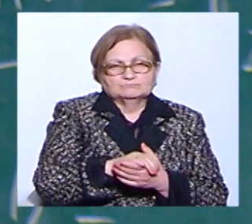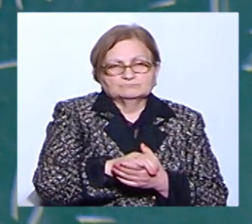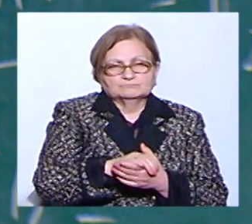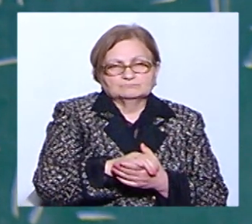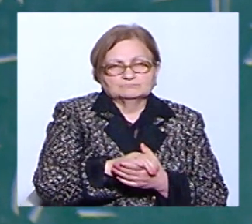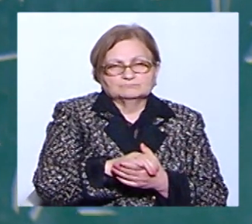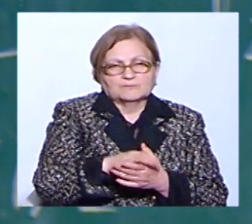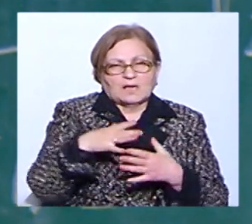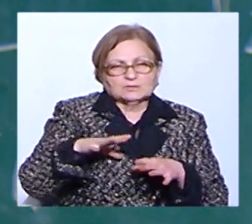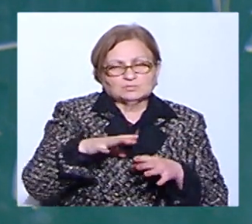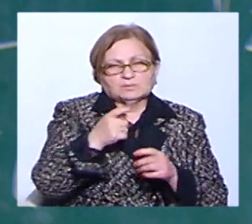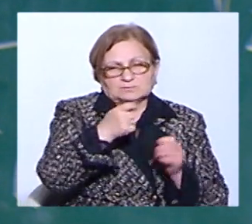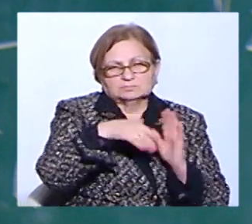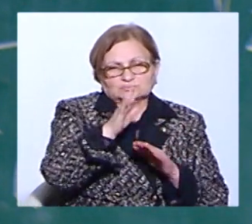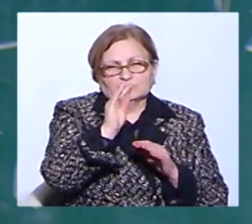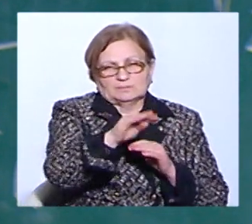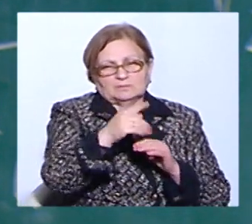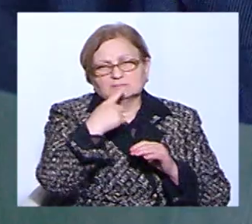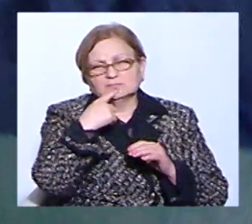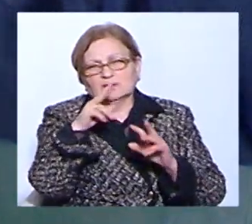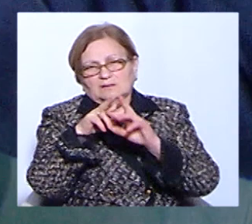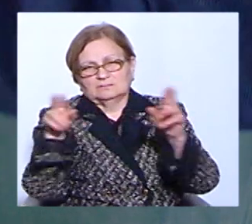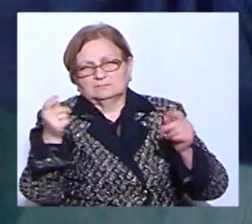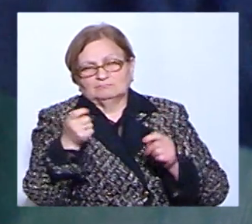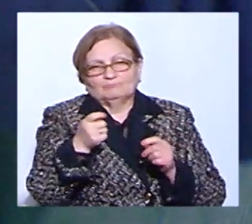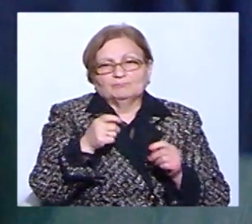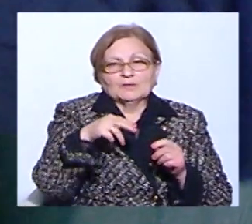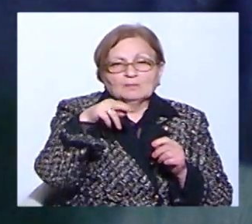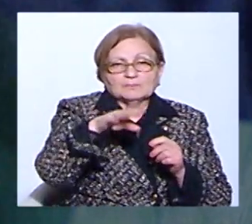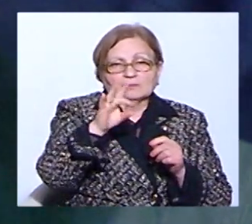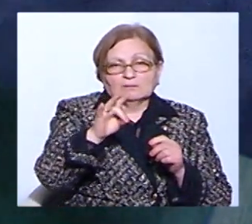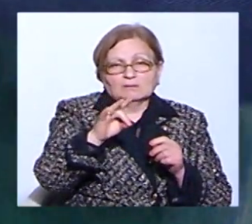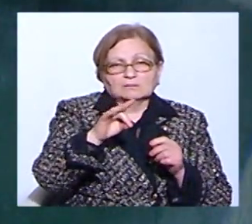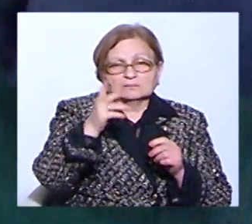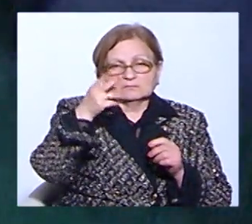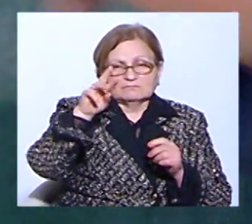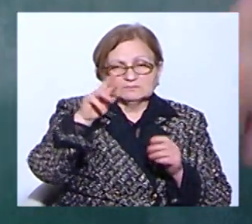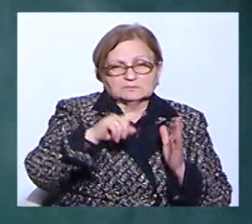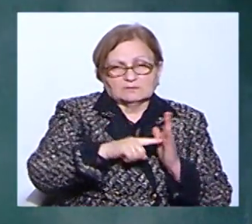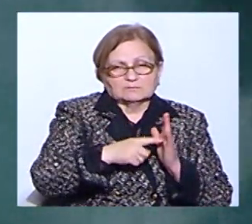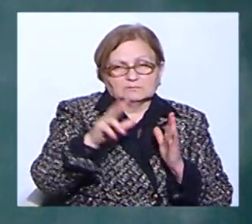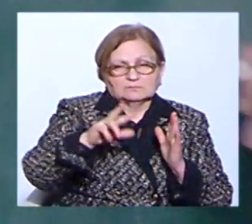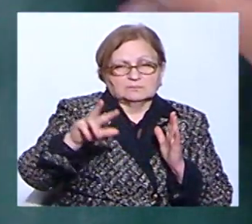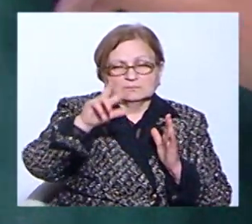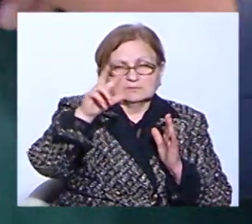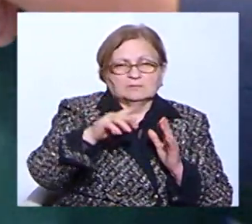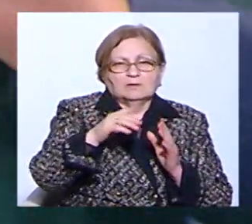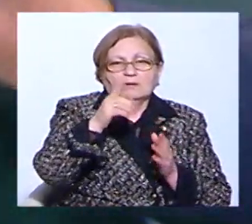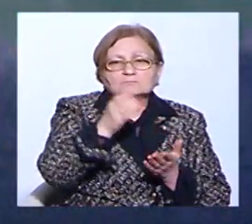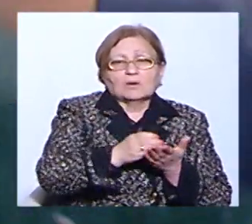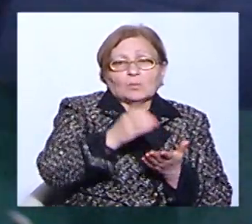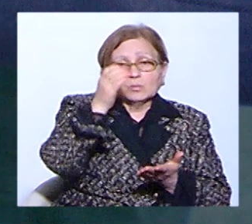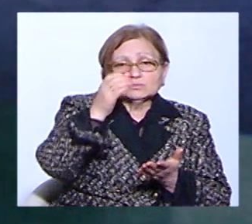უფრო განსხვავებულია ქართულად. ესე იგი გამოდის რომ π r კვადრატი გამრავლებული h-ზე და კონუსის